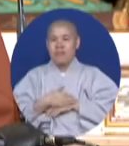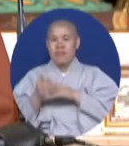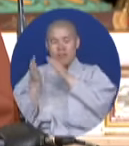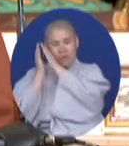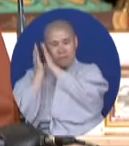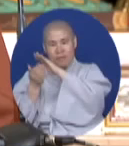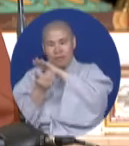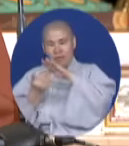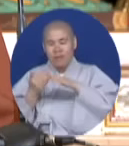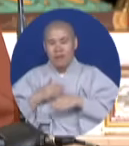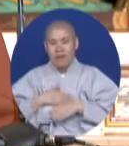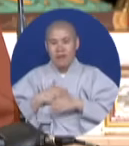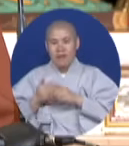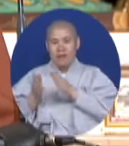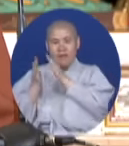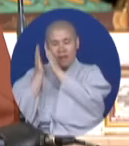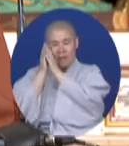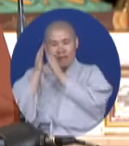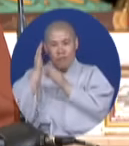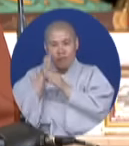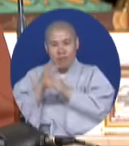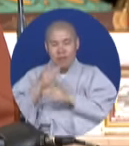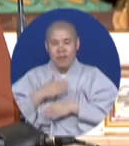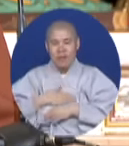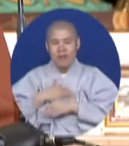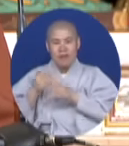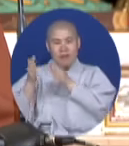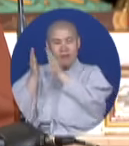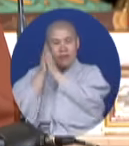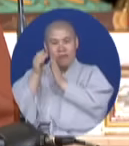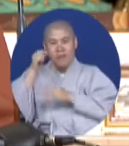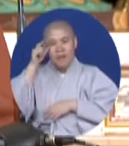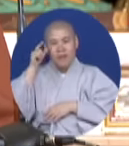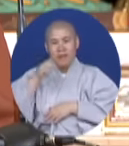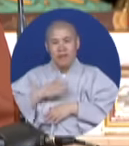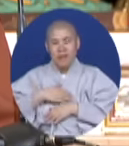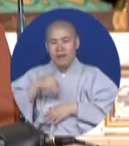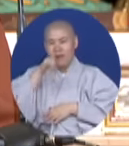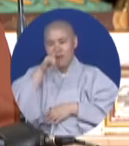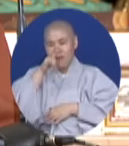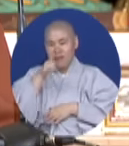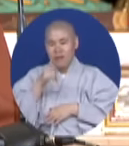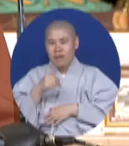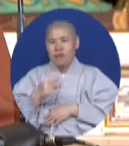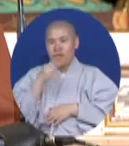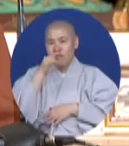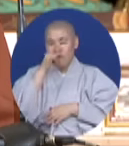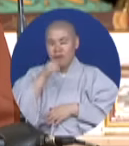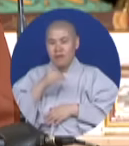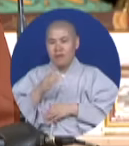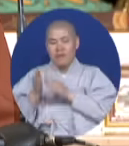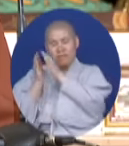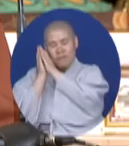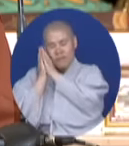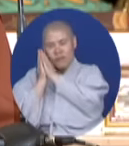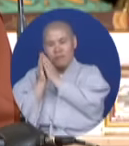잠들기 전 나 잠든 나 잠에서 깬나 가 있는데 중생은 잠든 나 그런데